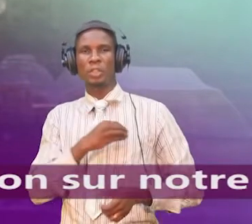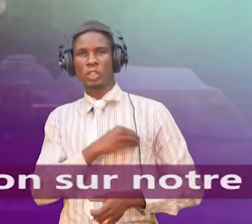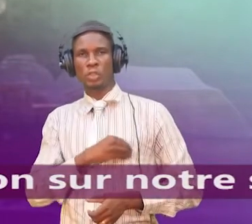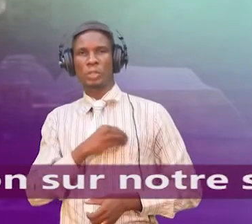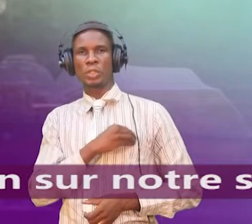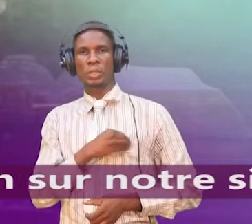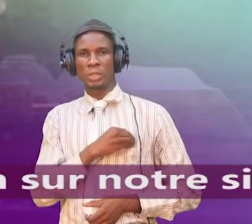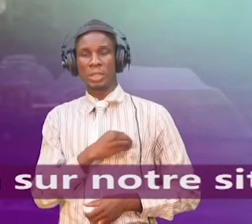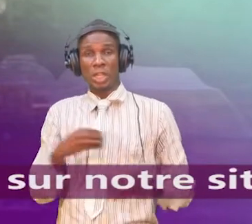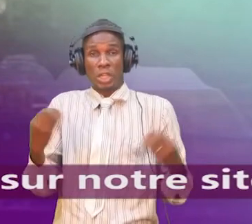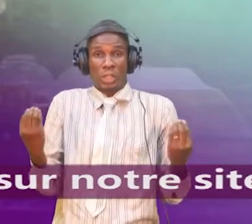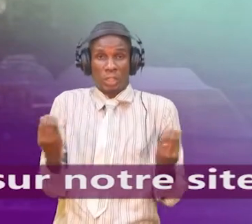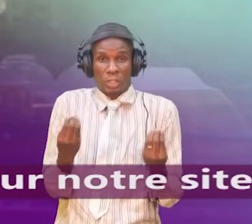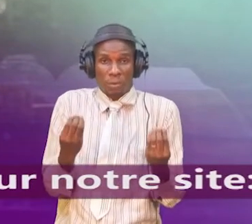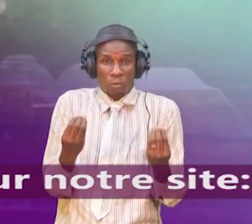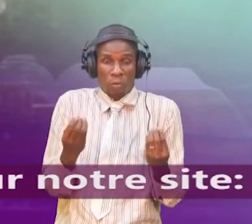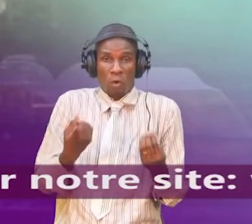lokola likambo ya lisumu.